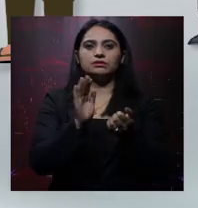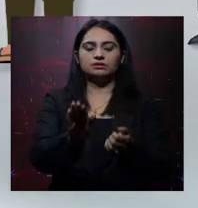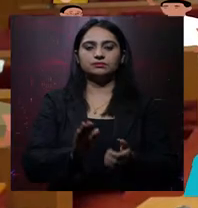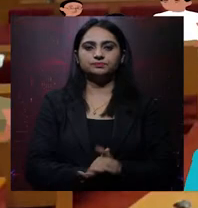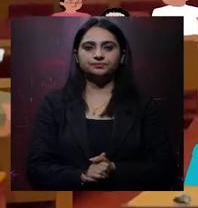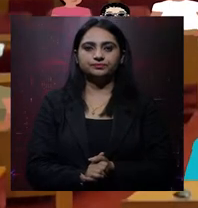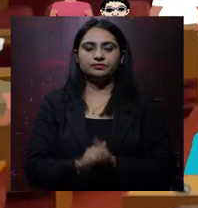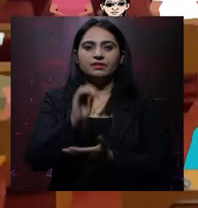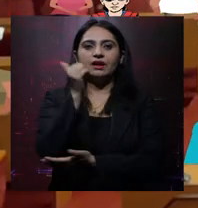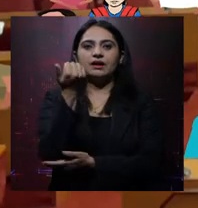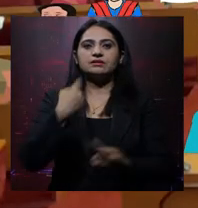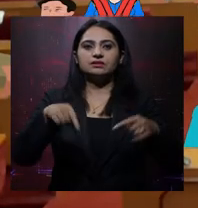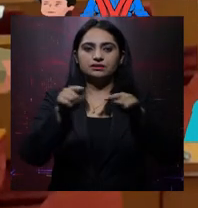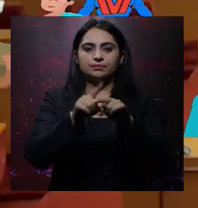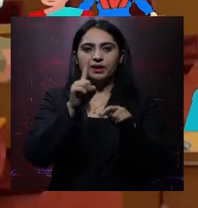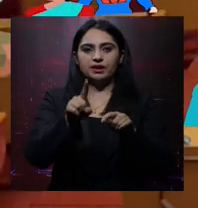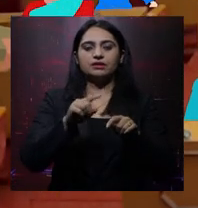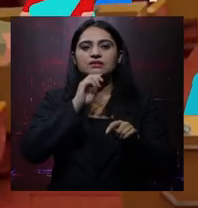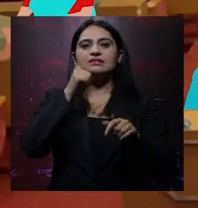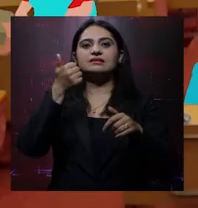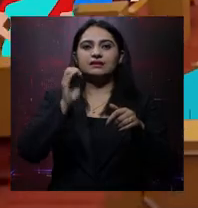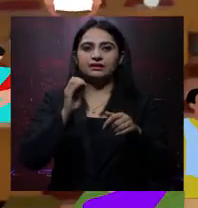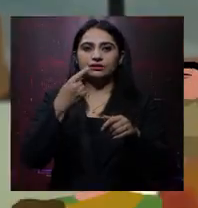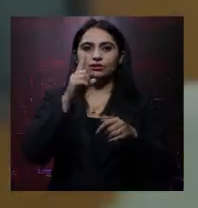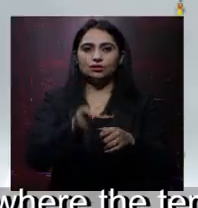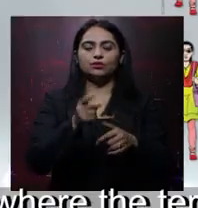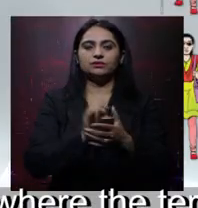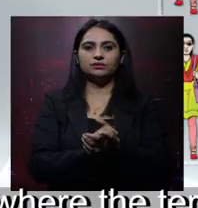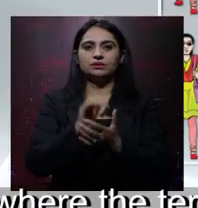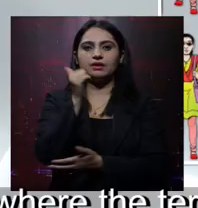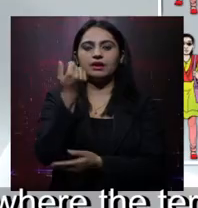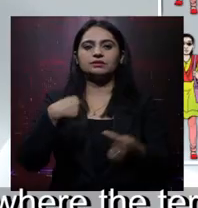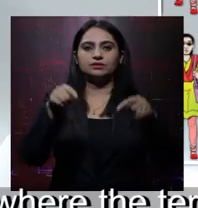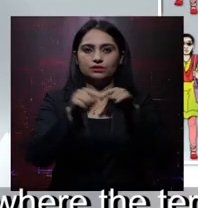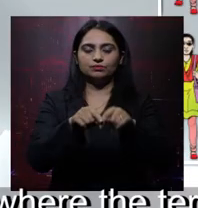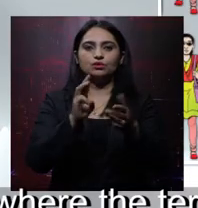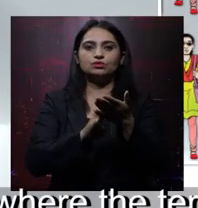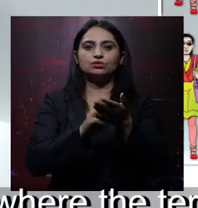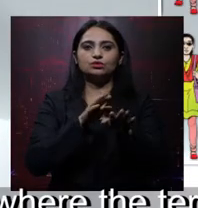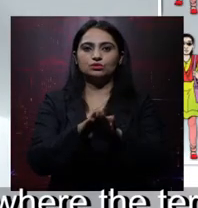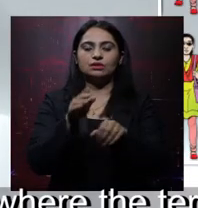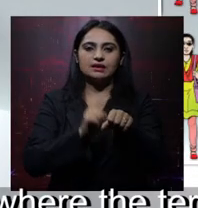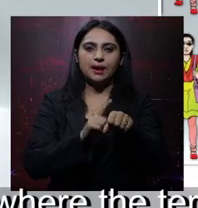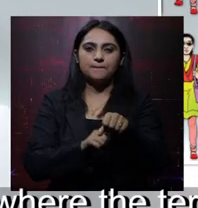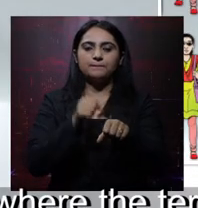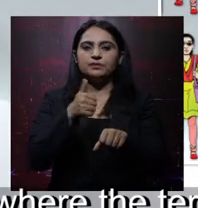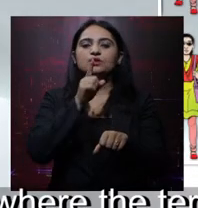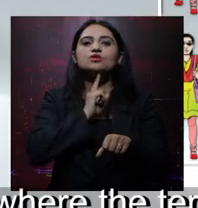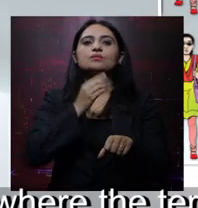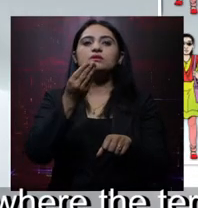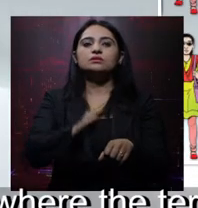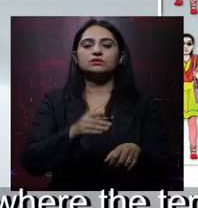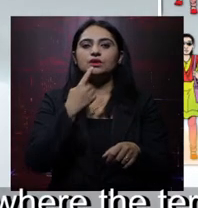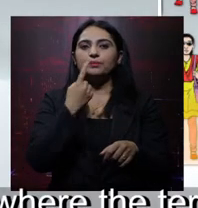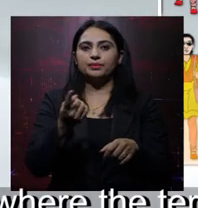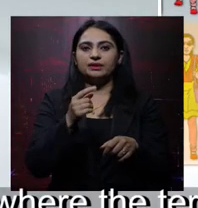छ। राष्ट्रिय सभा एक स्थायी सदन हो। राष्ट्रिय सभाका सदस्यहरूको कार्यकाल 6 वर्षको हुन्छ